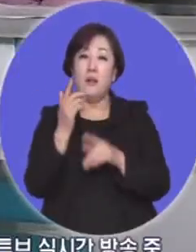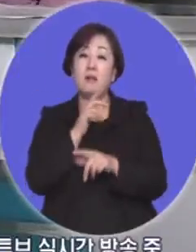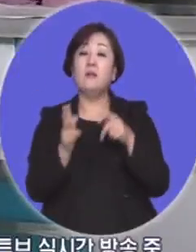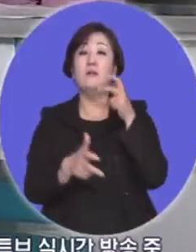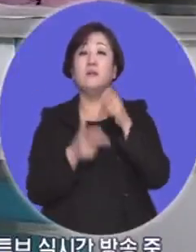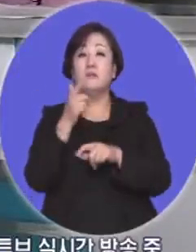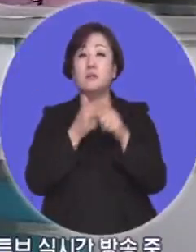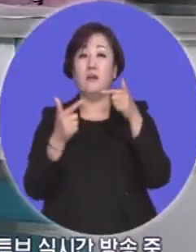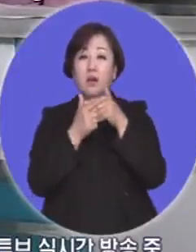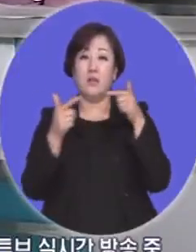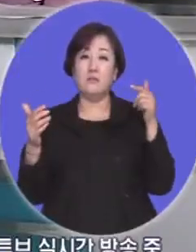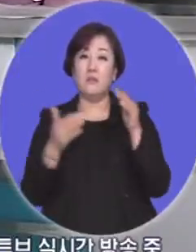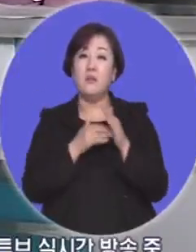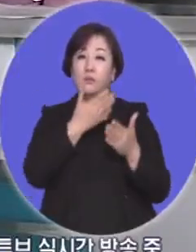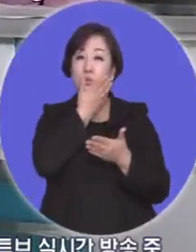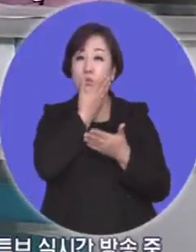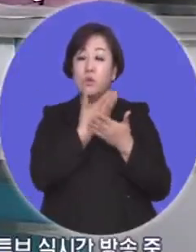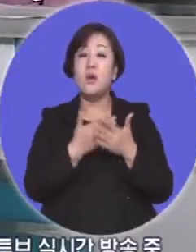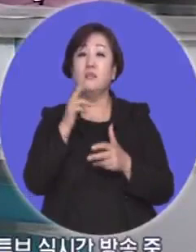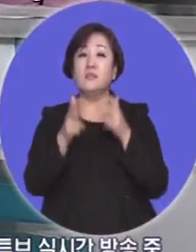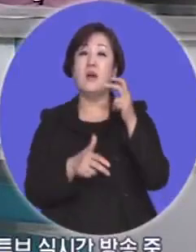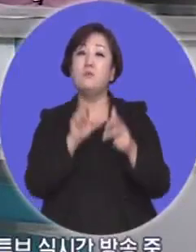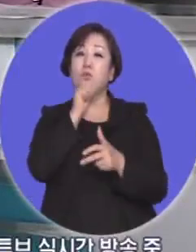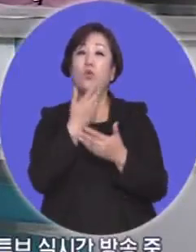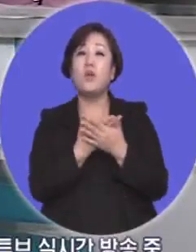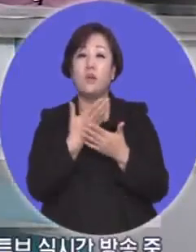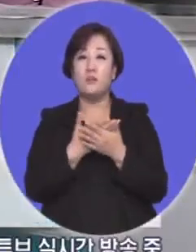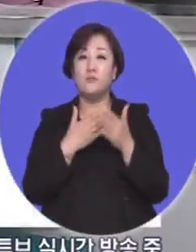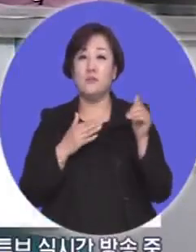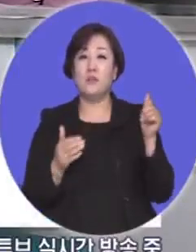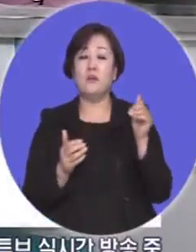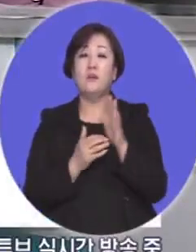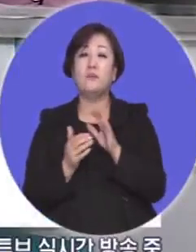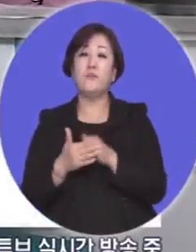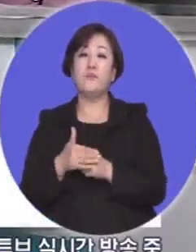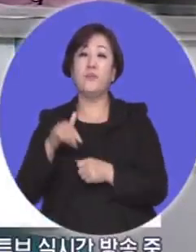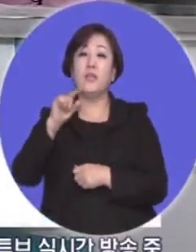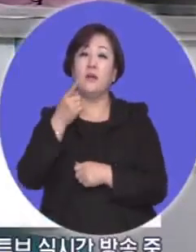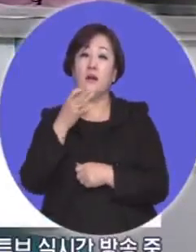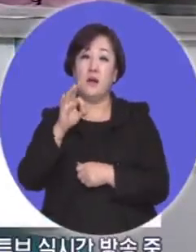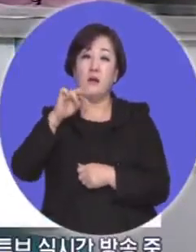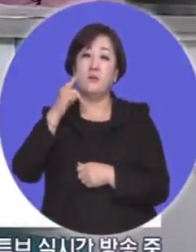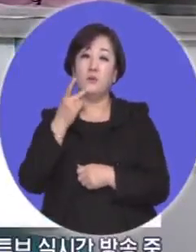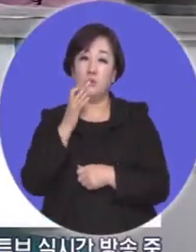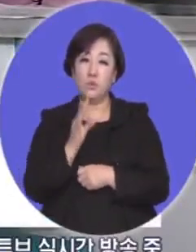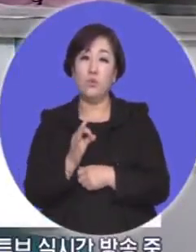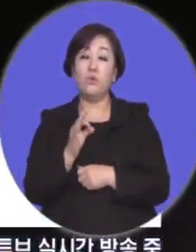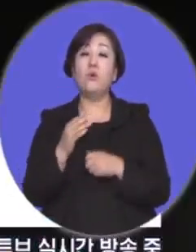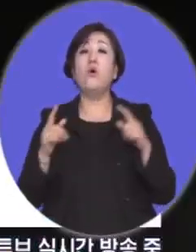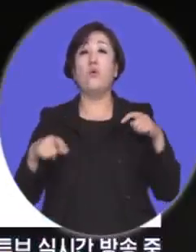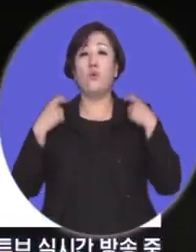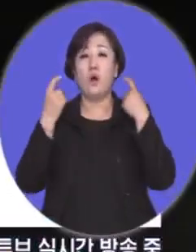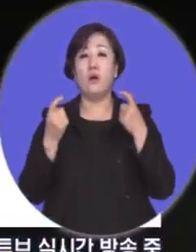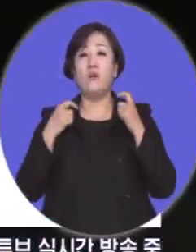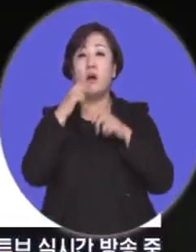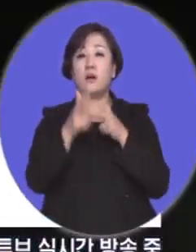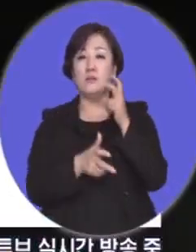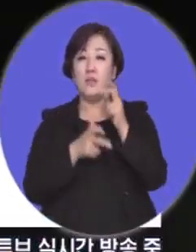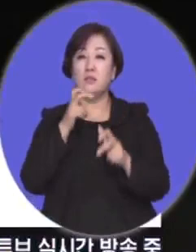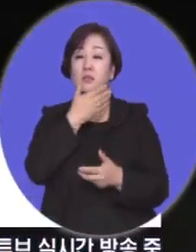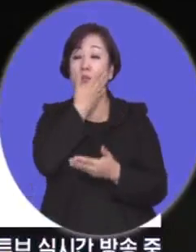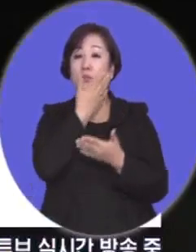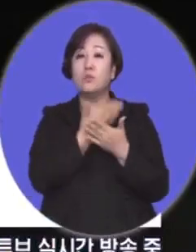있는 모습인데요. 예. 중요한 사업들 조금 소개해 주시죠. 예, 우선 뭐 강동 관광단지 개발 사업이